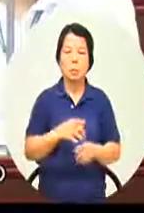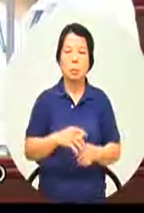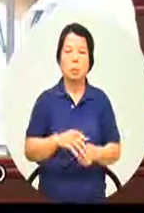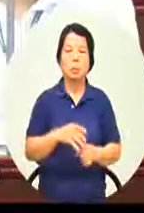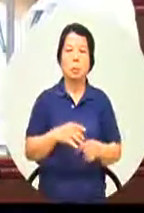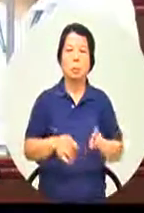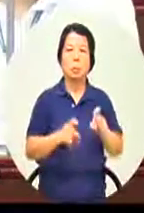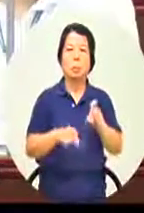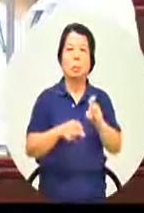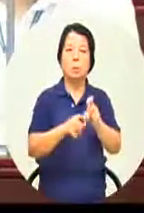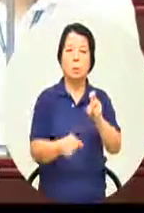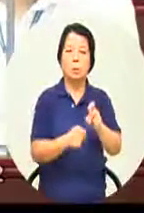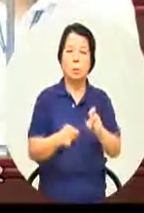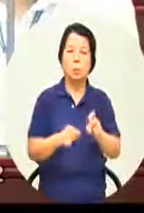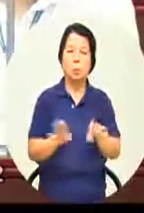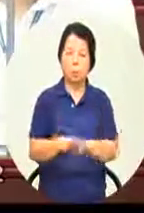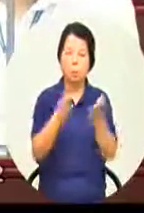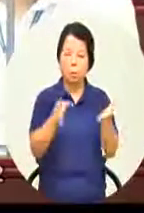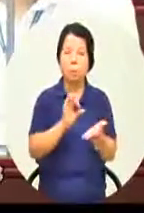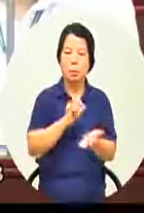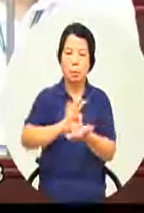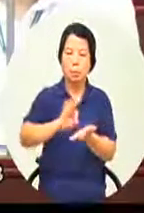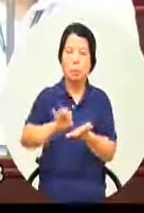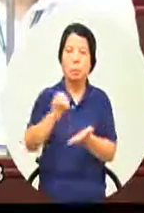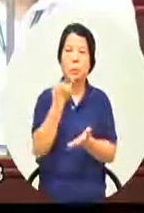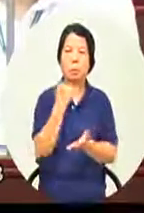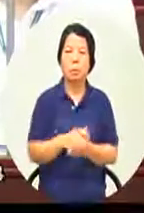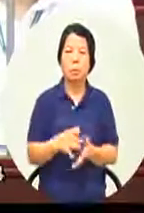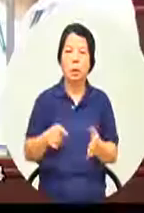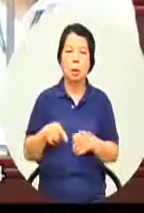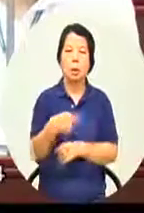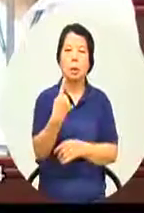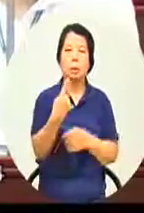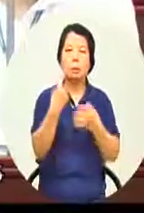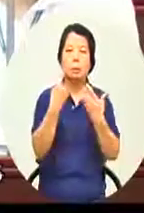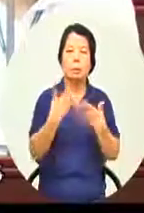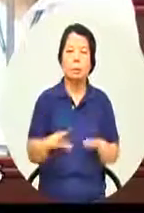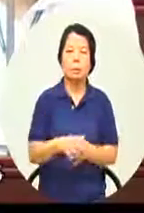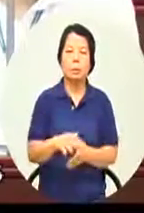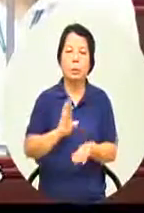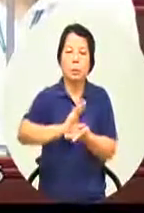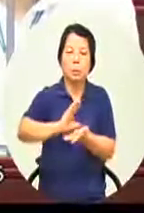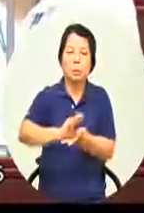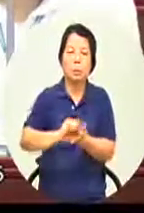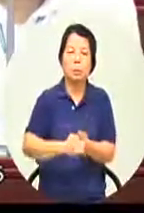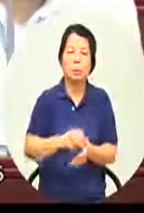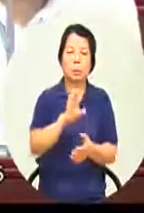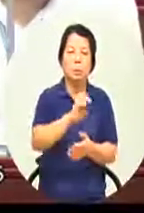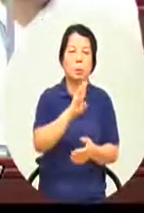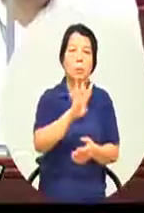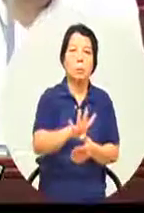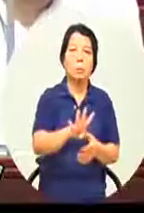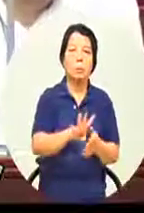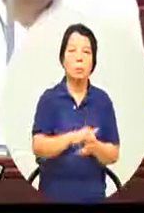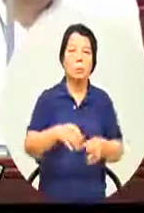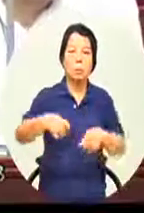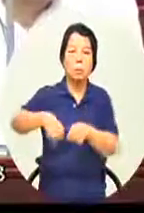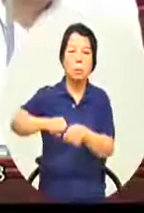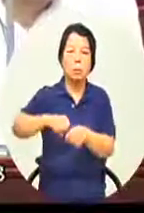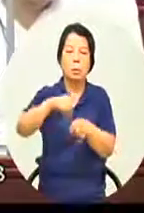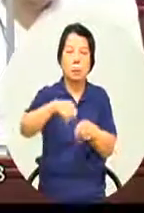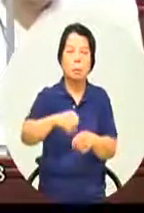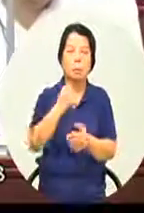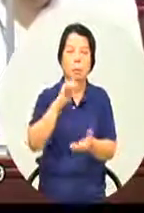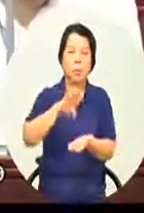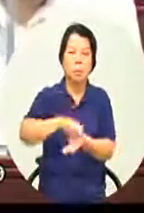11月就可以启用。所以到时候呢，会提供111格的小车跟94格的机车停车格。那